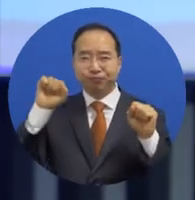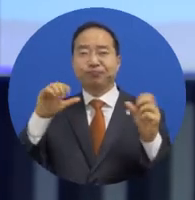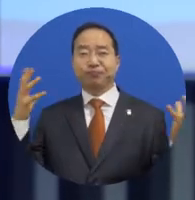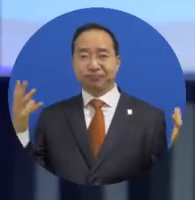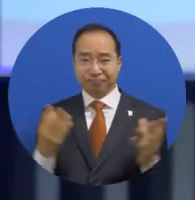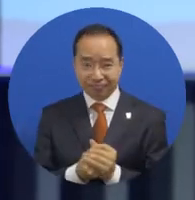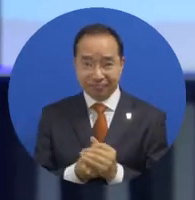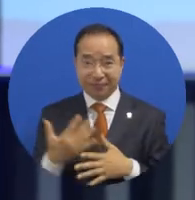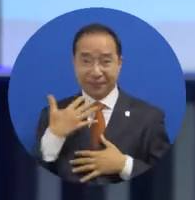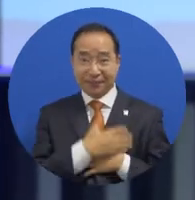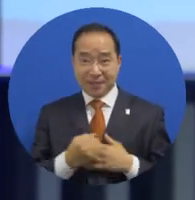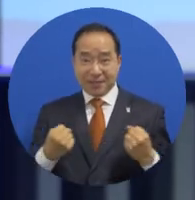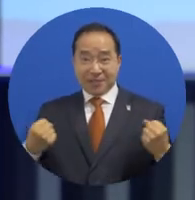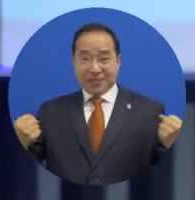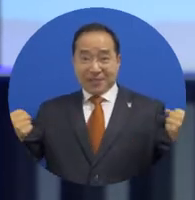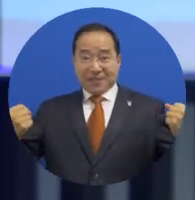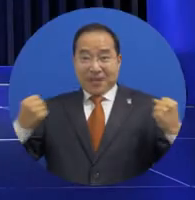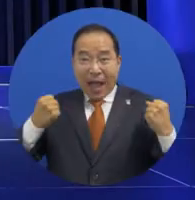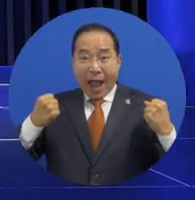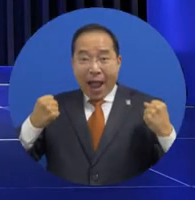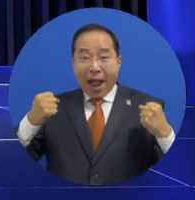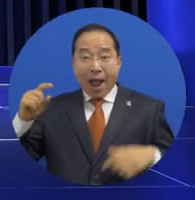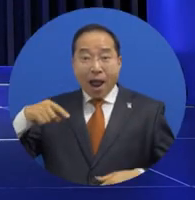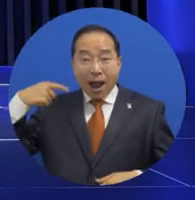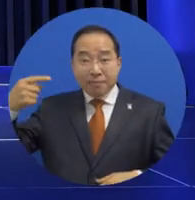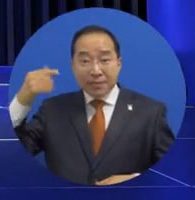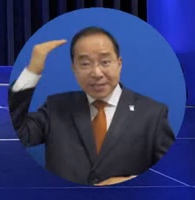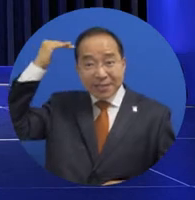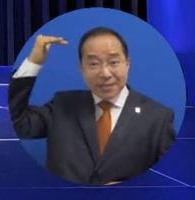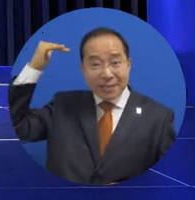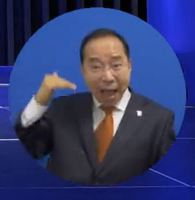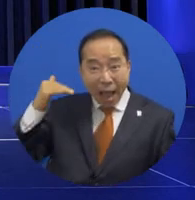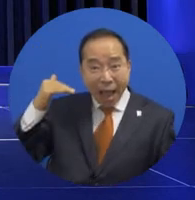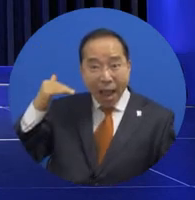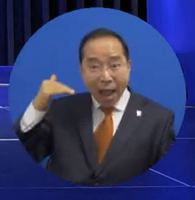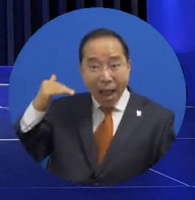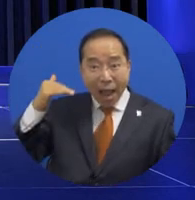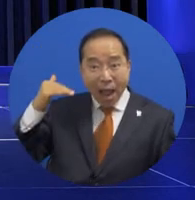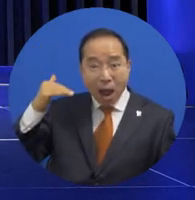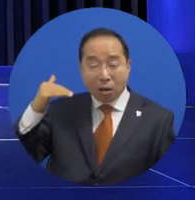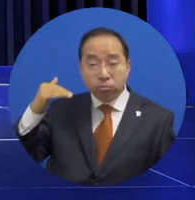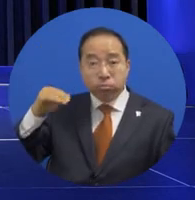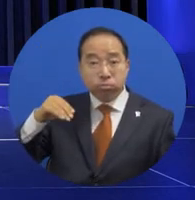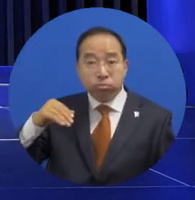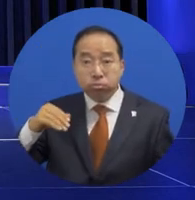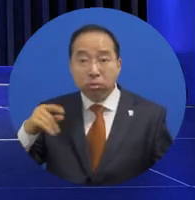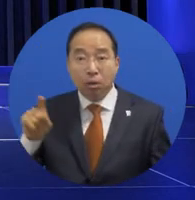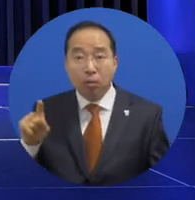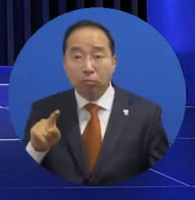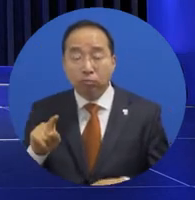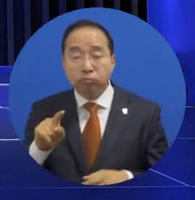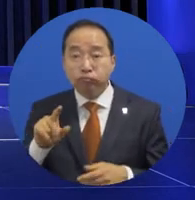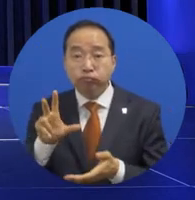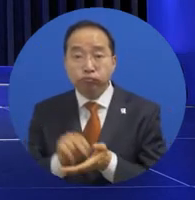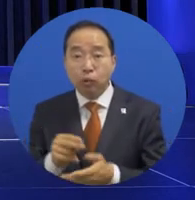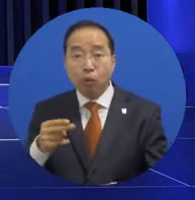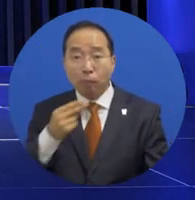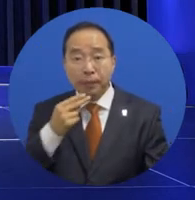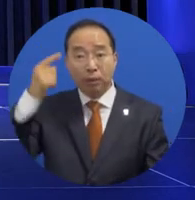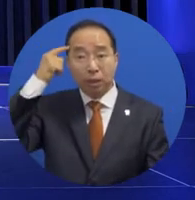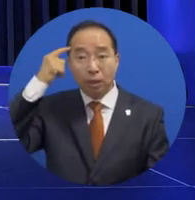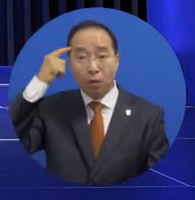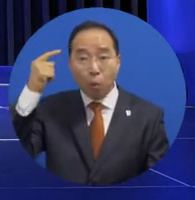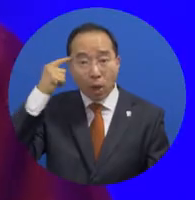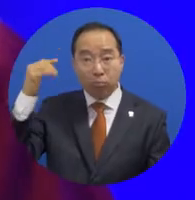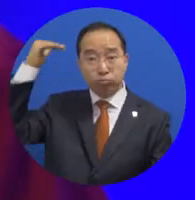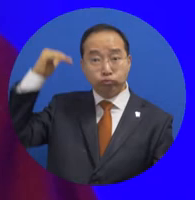운동을 하고 체력이 강해지면서 저는 키가 작은 게 제 인생에 아무런 문제가 없다라는 걸 깨달았어요.